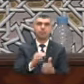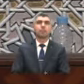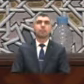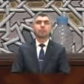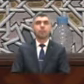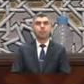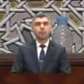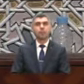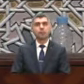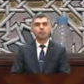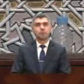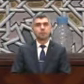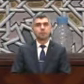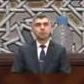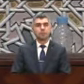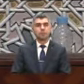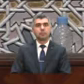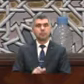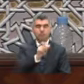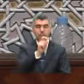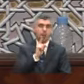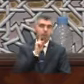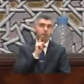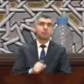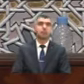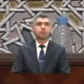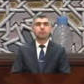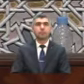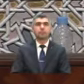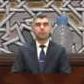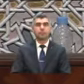شكرا السيد الرئيس، السيدة النائبة المحترمة.